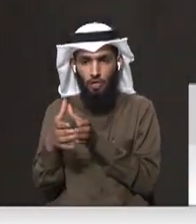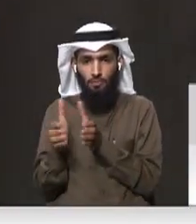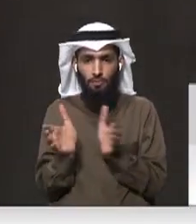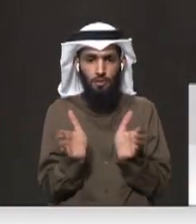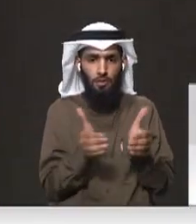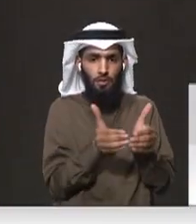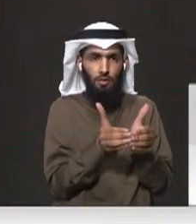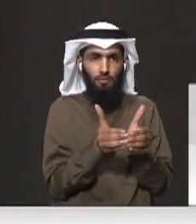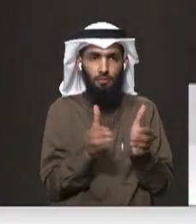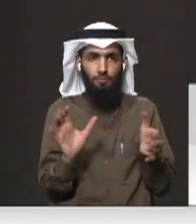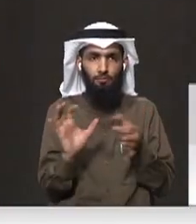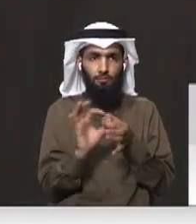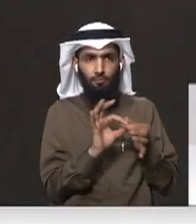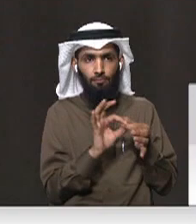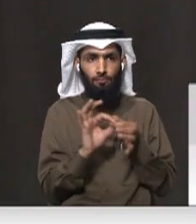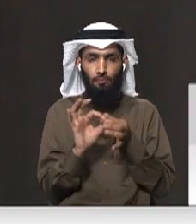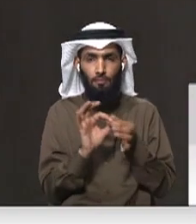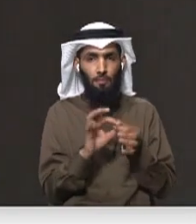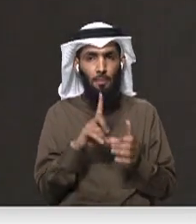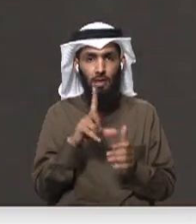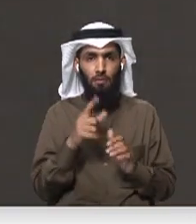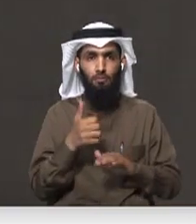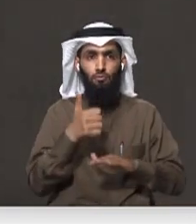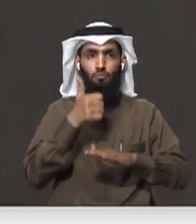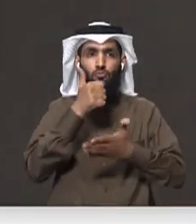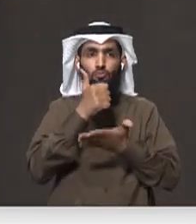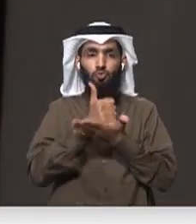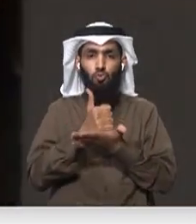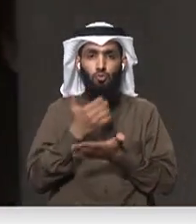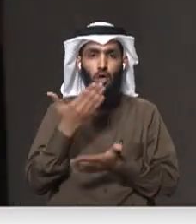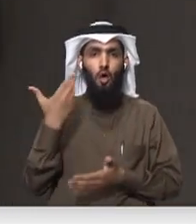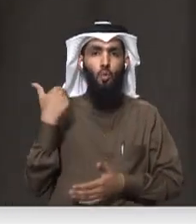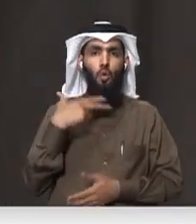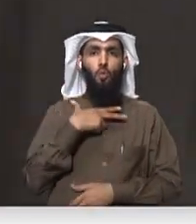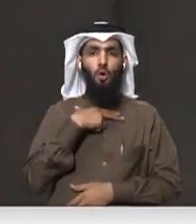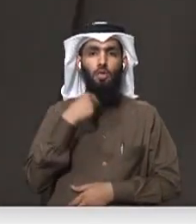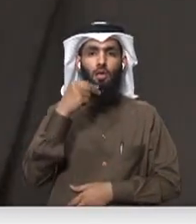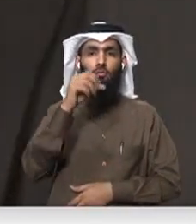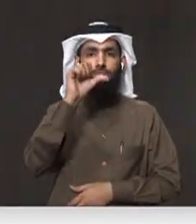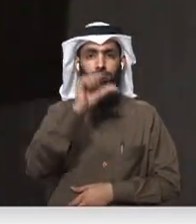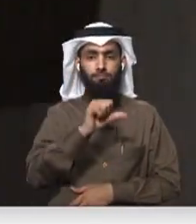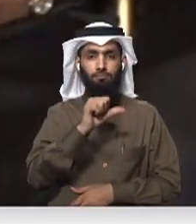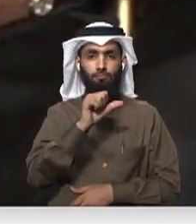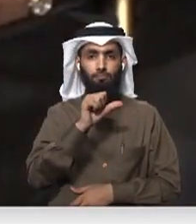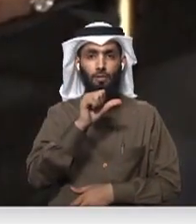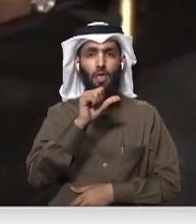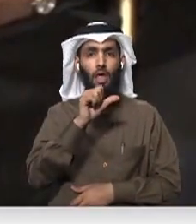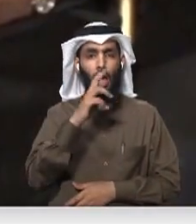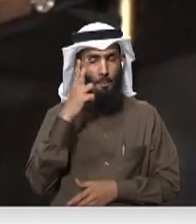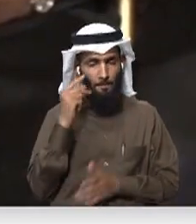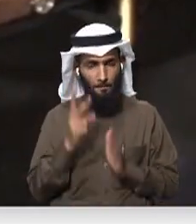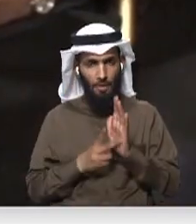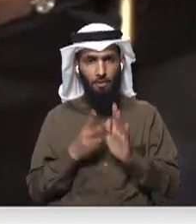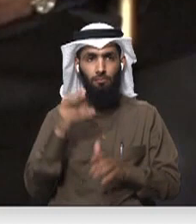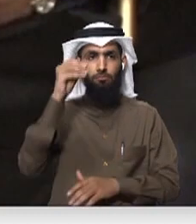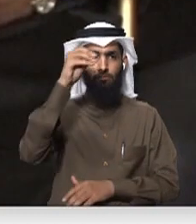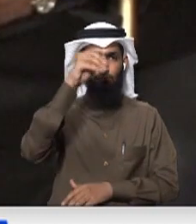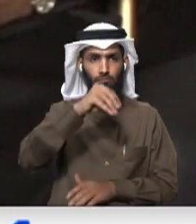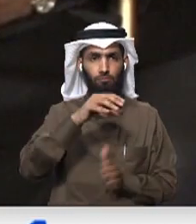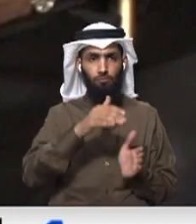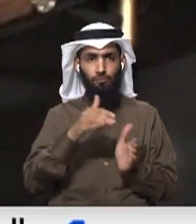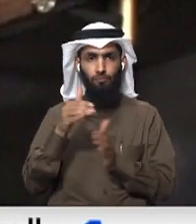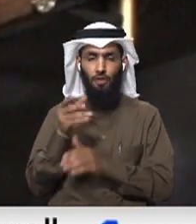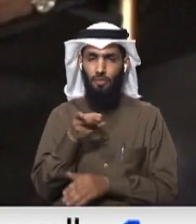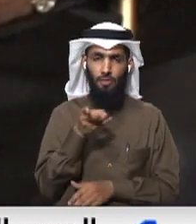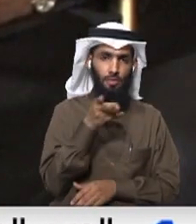يقودها رئيس الوزراء السابق شهباز شريف، في حين رفضت حركة إنصاف بزعامة عمران الانضمام لهذا